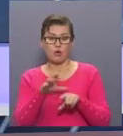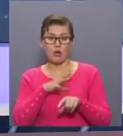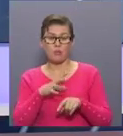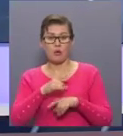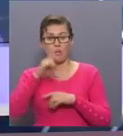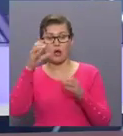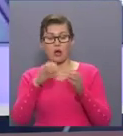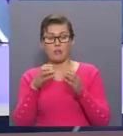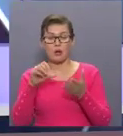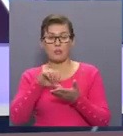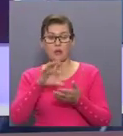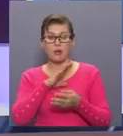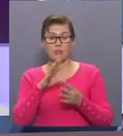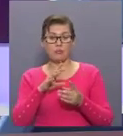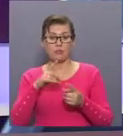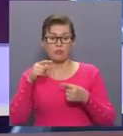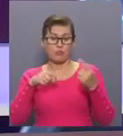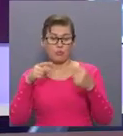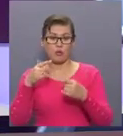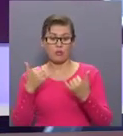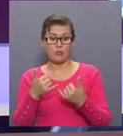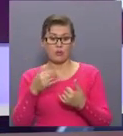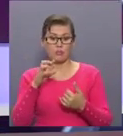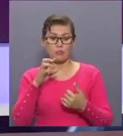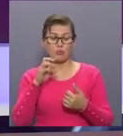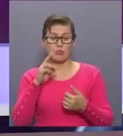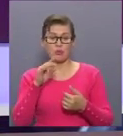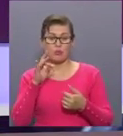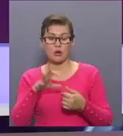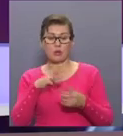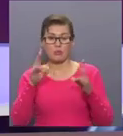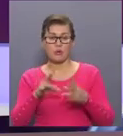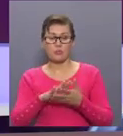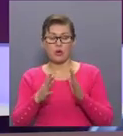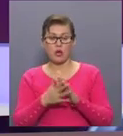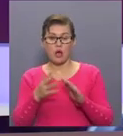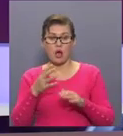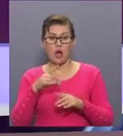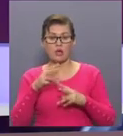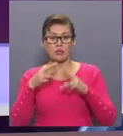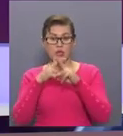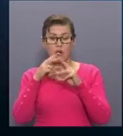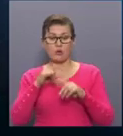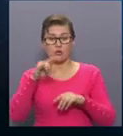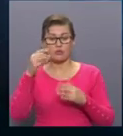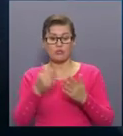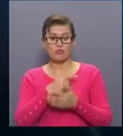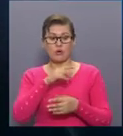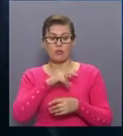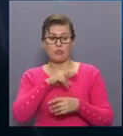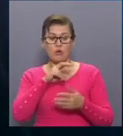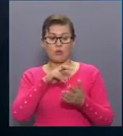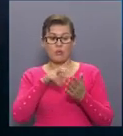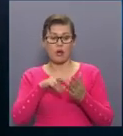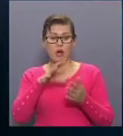Әуе компаниясына қатысты кезекті дау. Бұл жолы Бекер компаниясы апаттық жағдайда Астана әуежайына қайта қонған. Астана мен